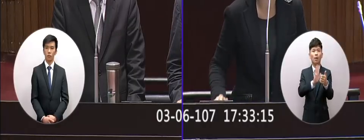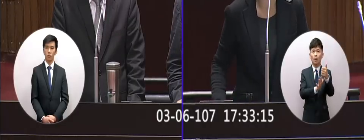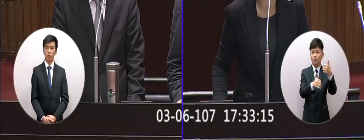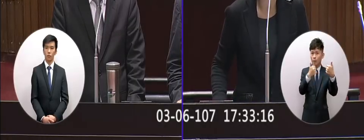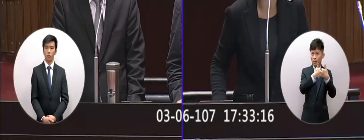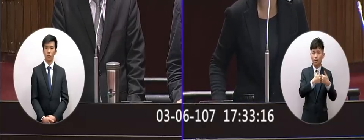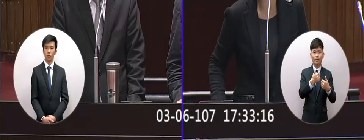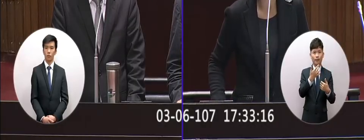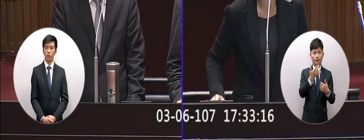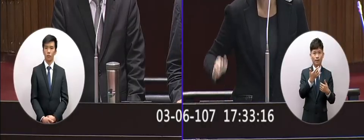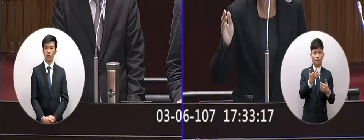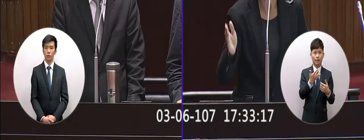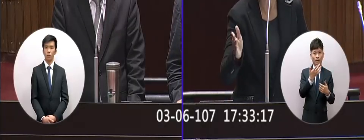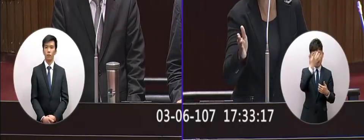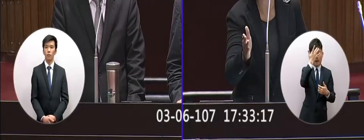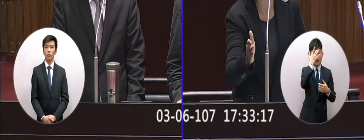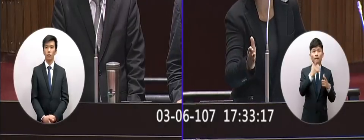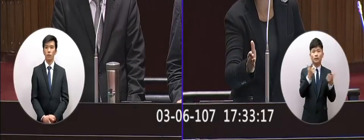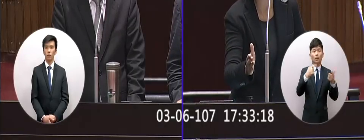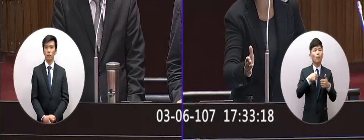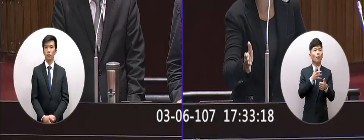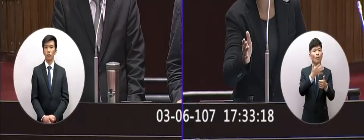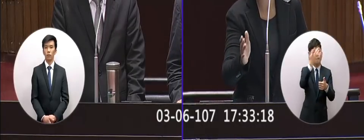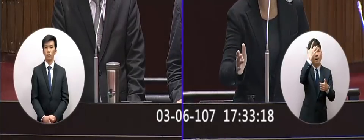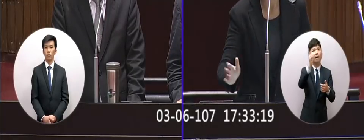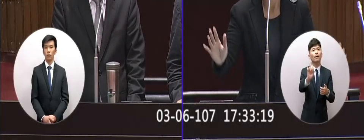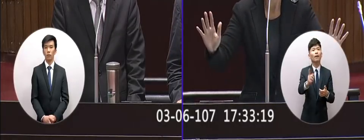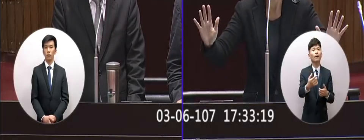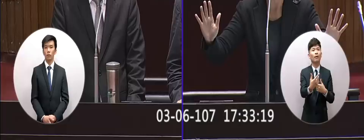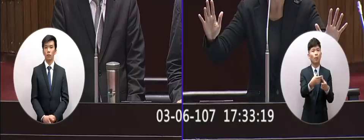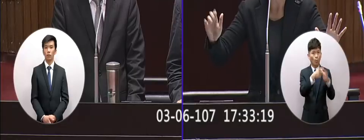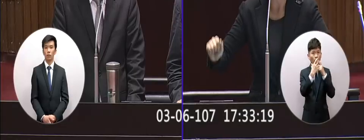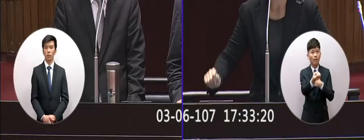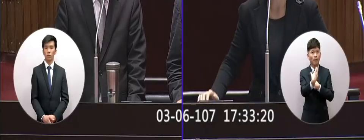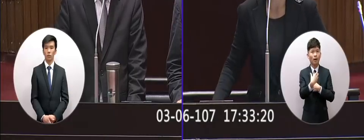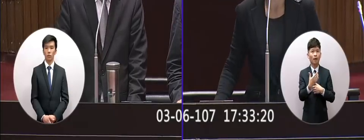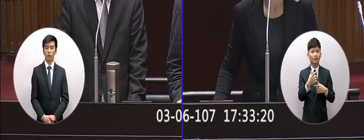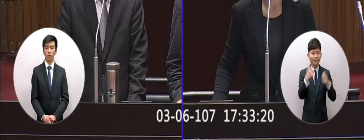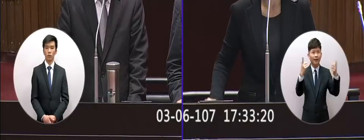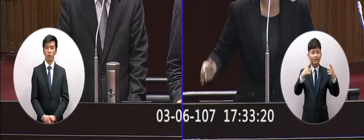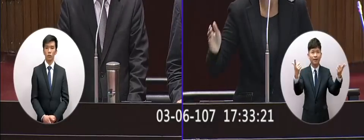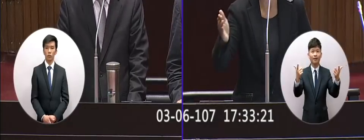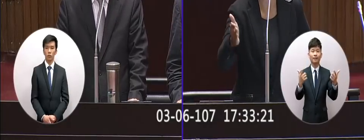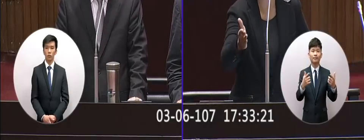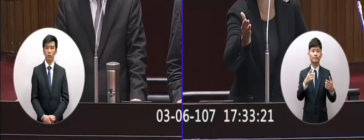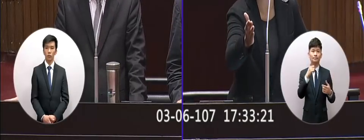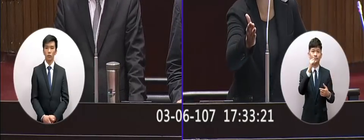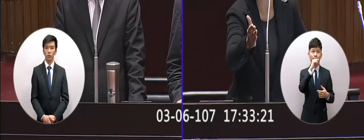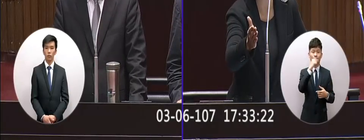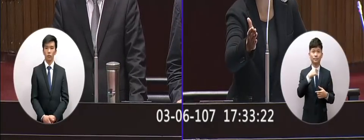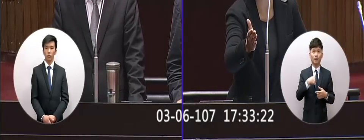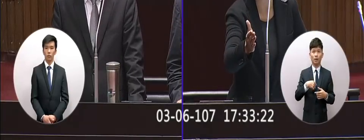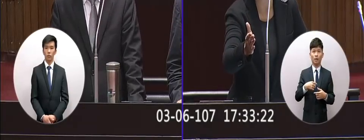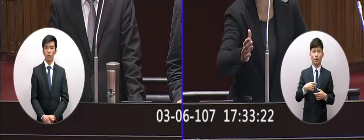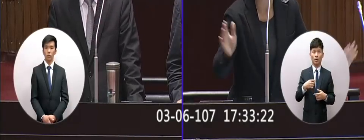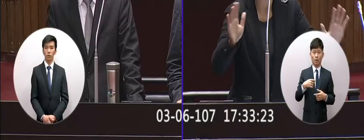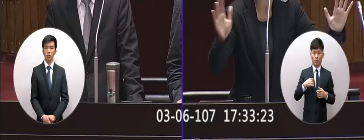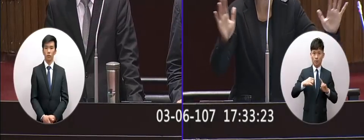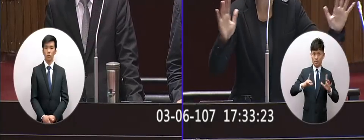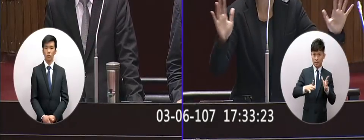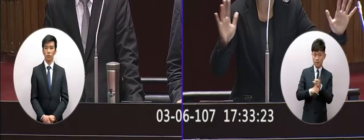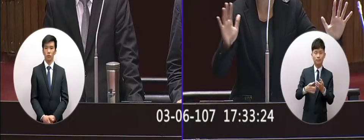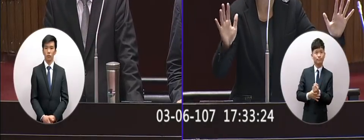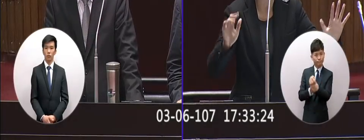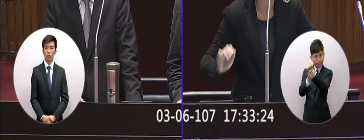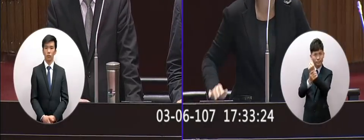会有很大的冲击啊，我一直问是什么冲击，就是说会有很大的冲击。古拉斯委员，我在精神上支持你，